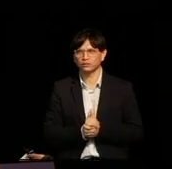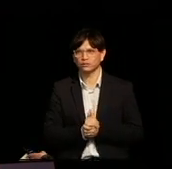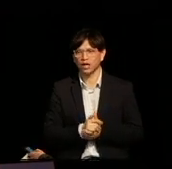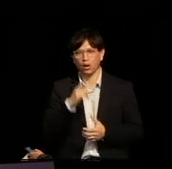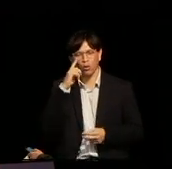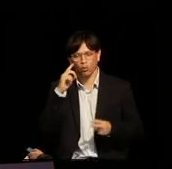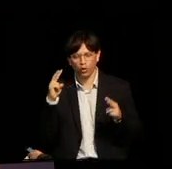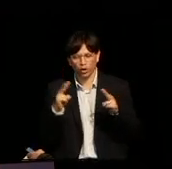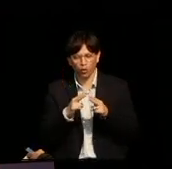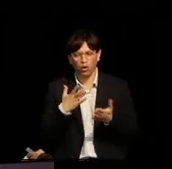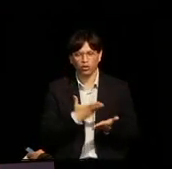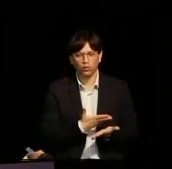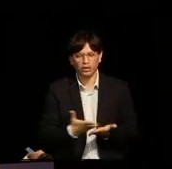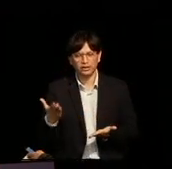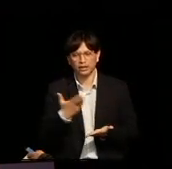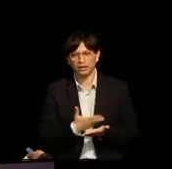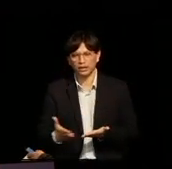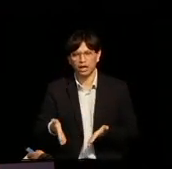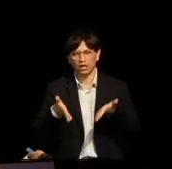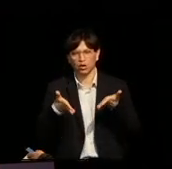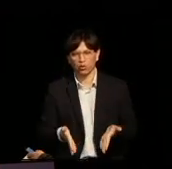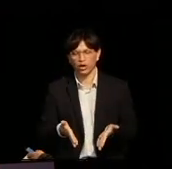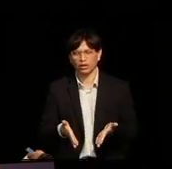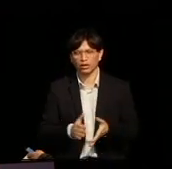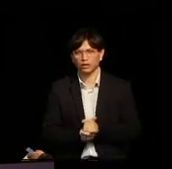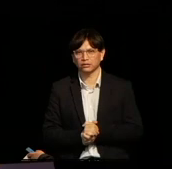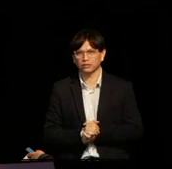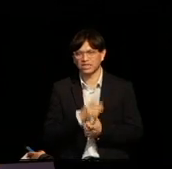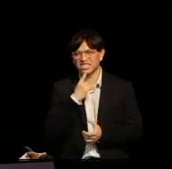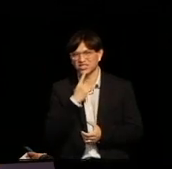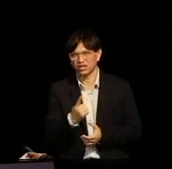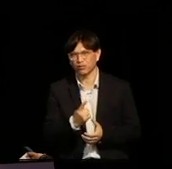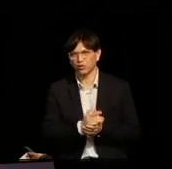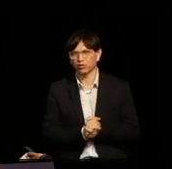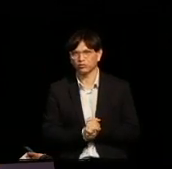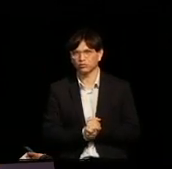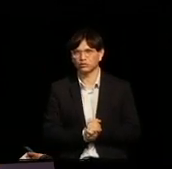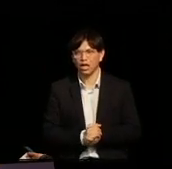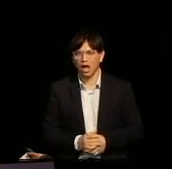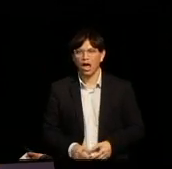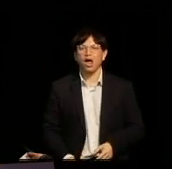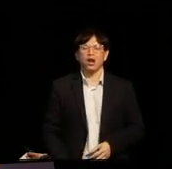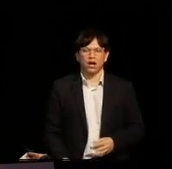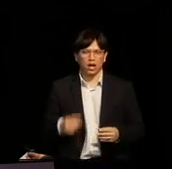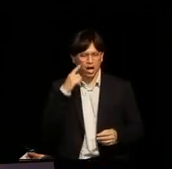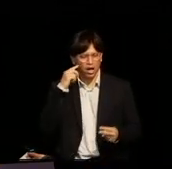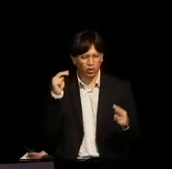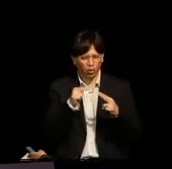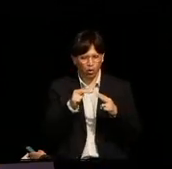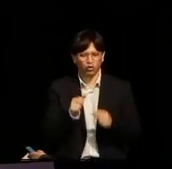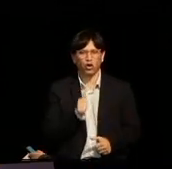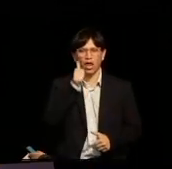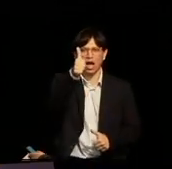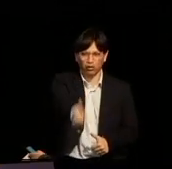incontro presentando questa questa bozza di vademecun dicendo Va bene allora poi all'incontro dell'anno prossimo ci ci